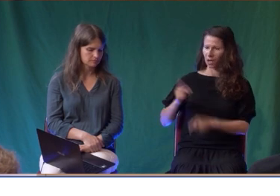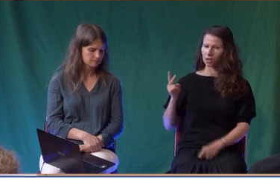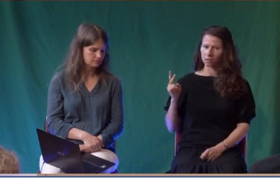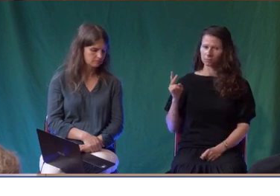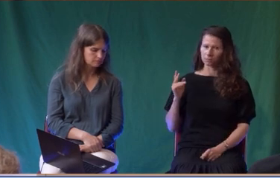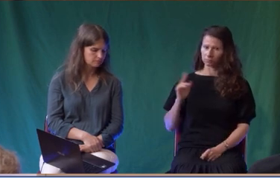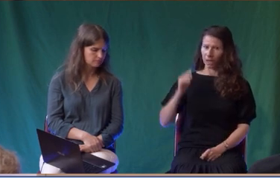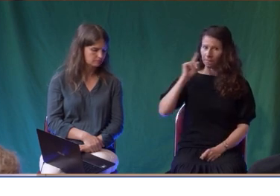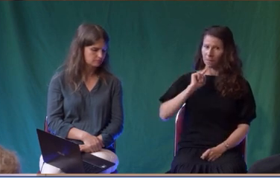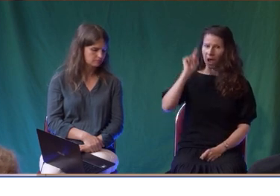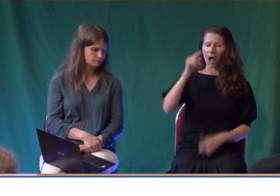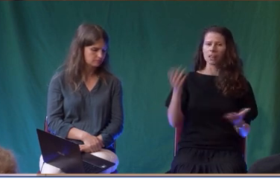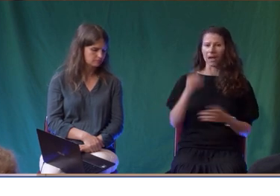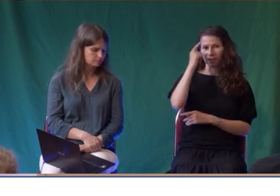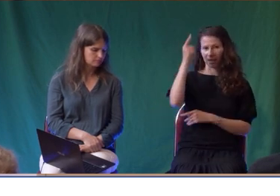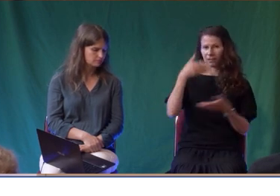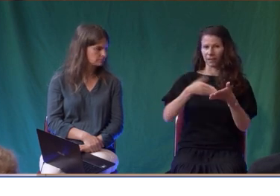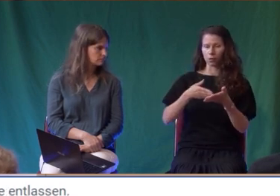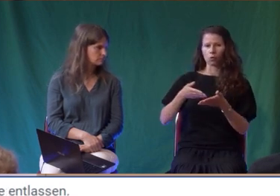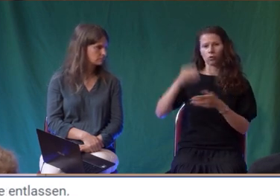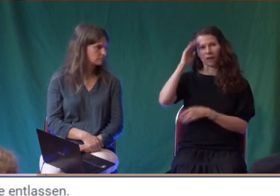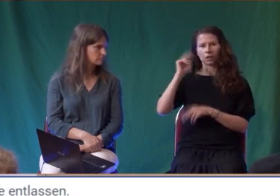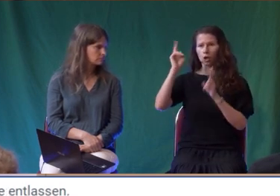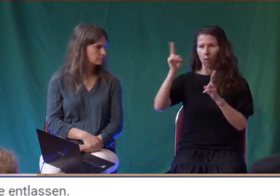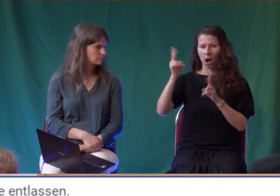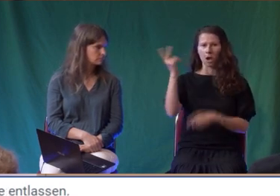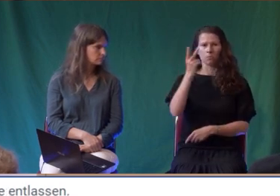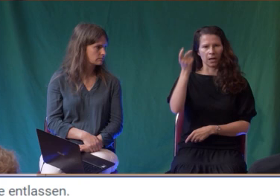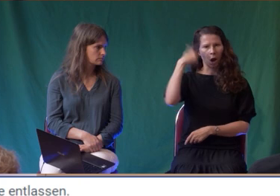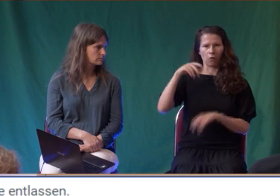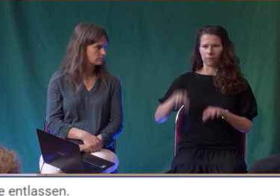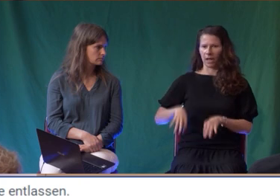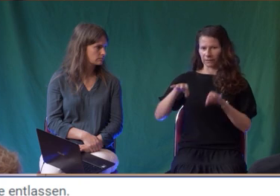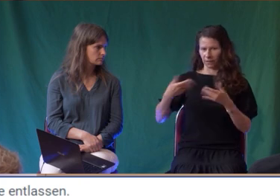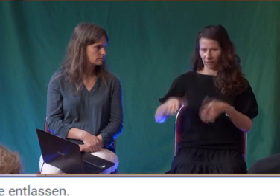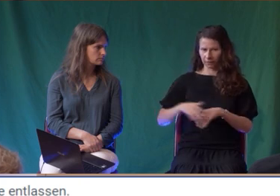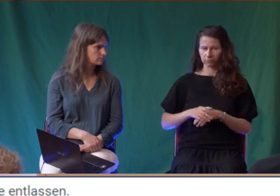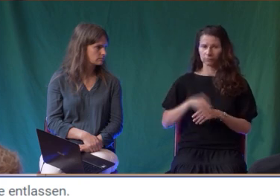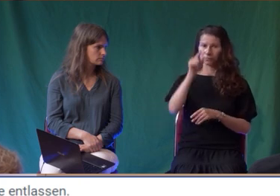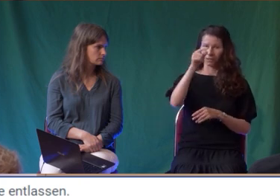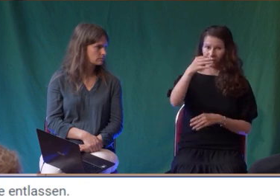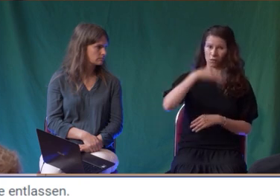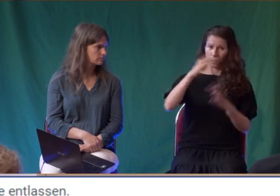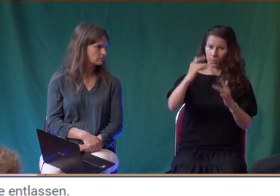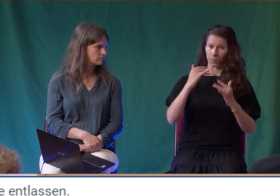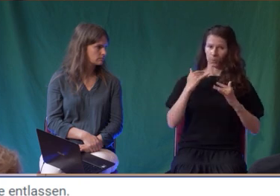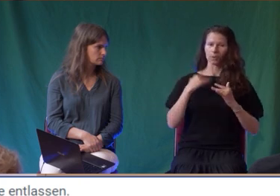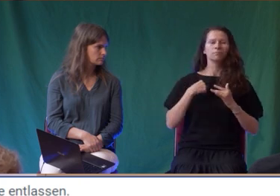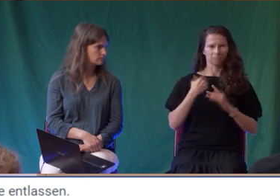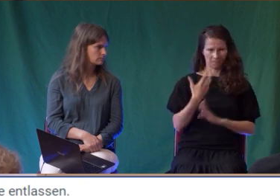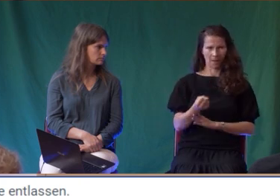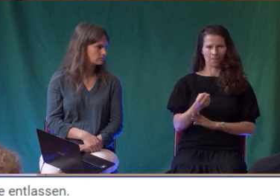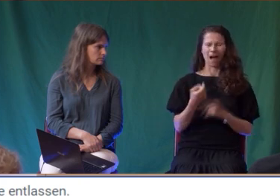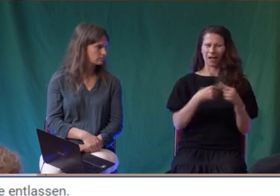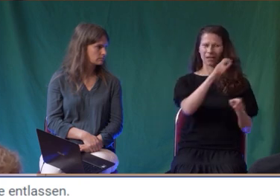behinderten Mutter und einer normalen Vater erzogen wurde was sie mir Gegebenheit merke ich deutlich im Vergleich mit anderen